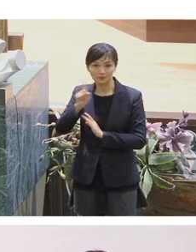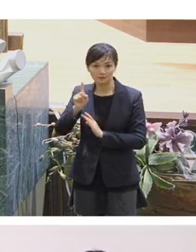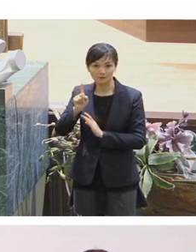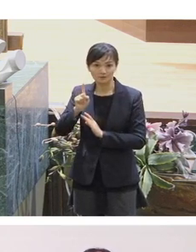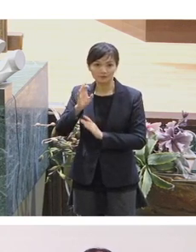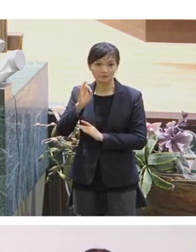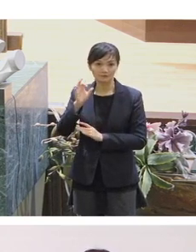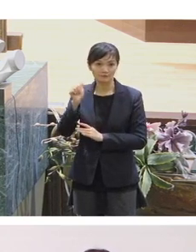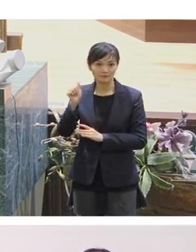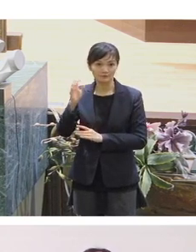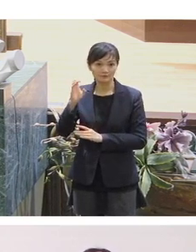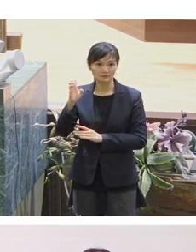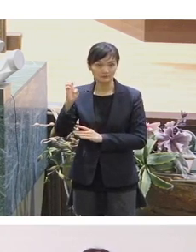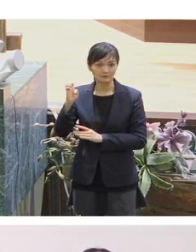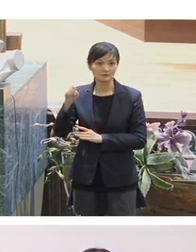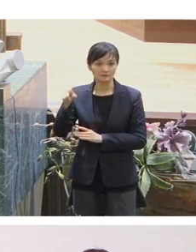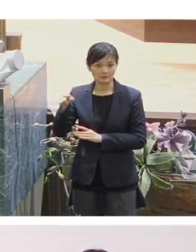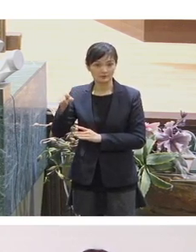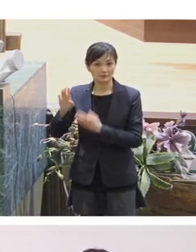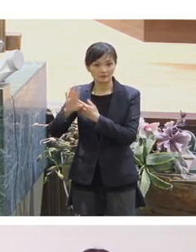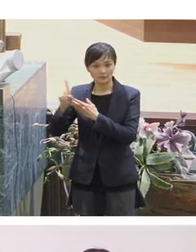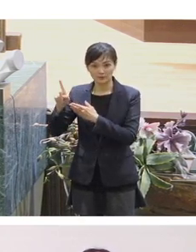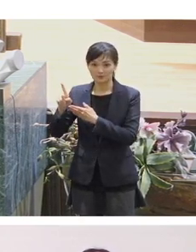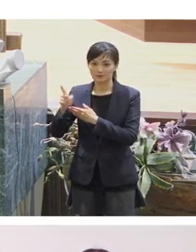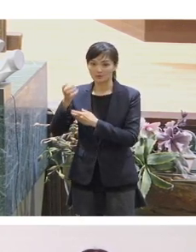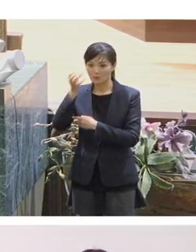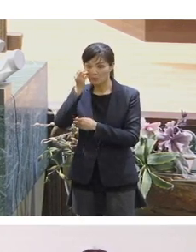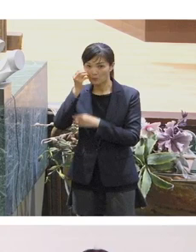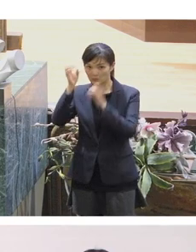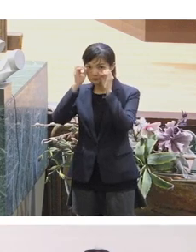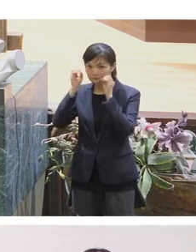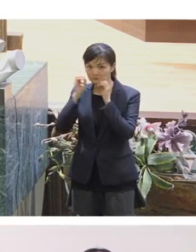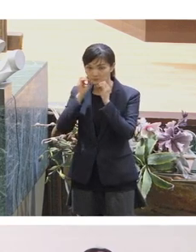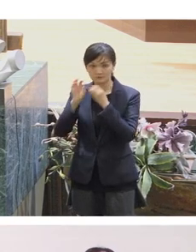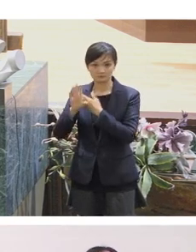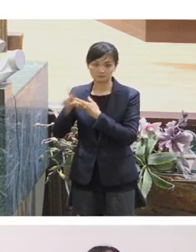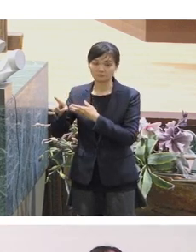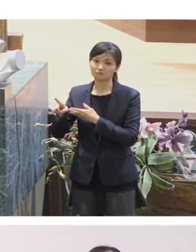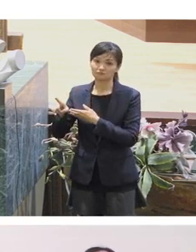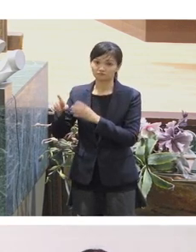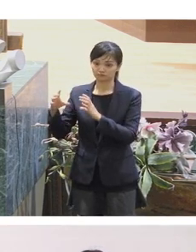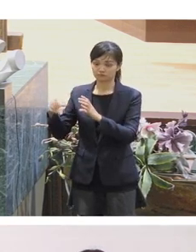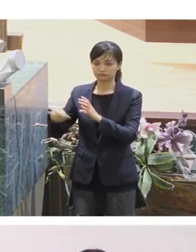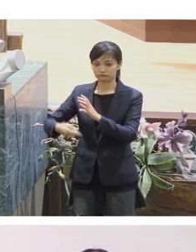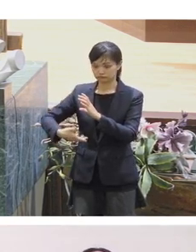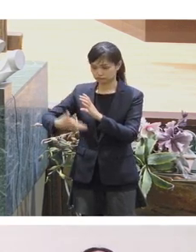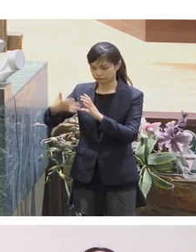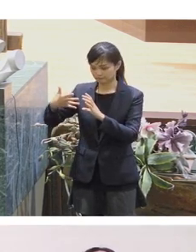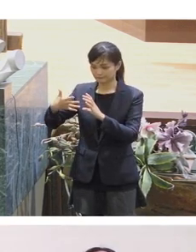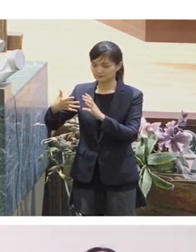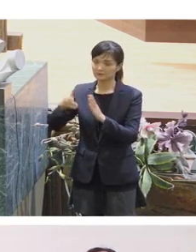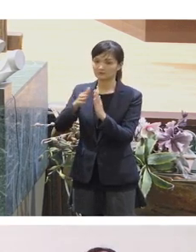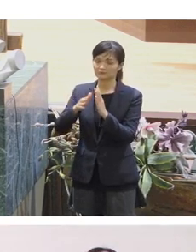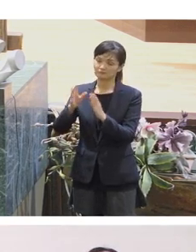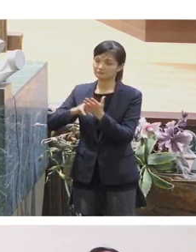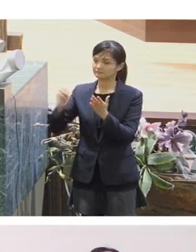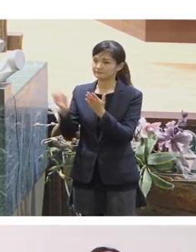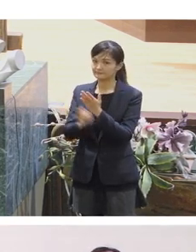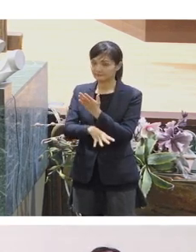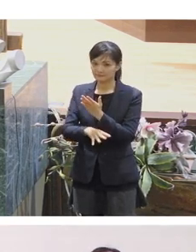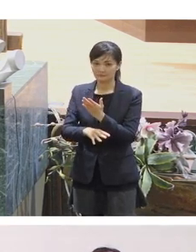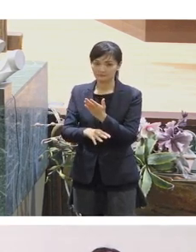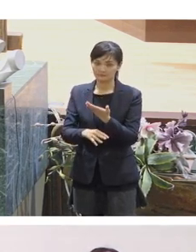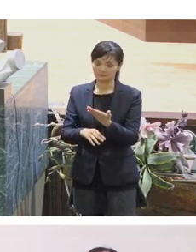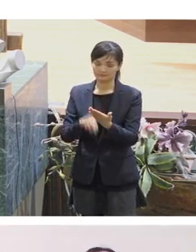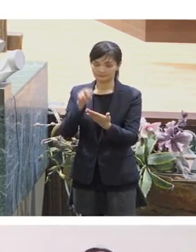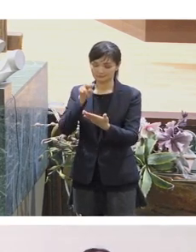Facebook Feed Eradicator 的一个浏览器的延伸套件，直接把整面墙都拿掉，因为不然的话，